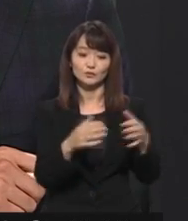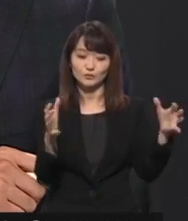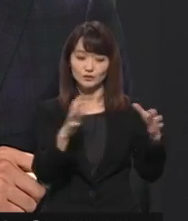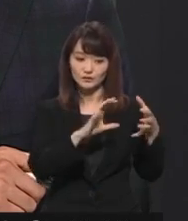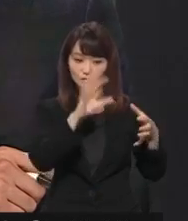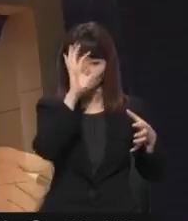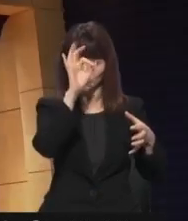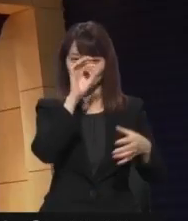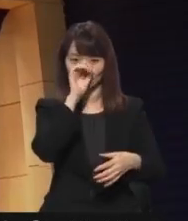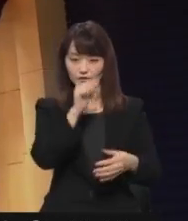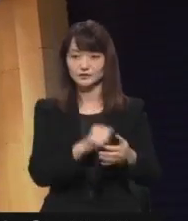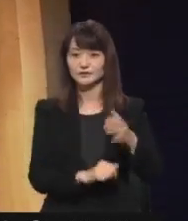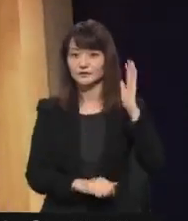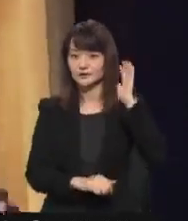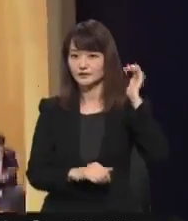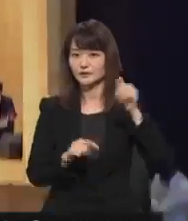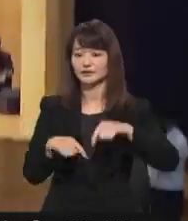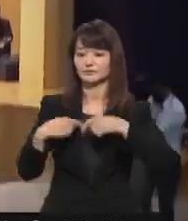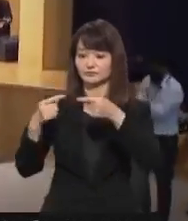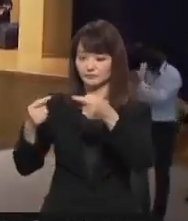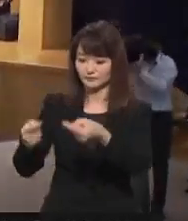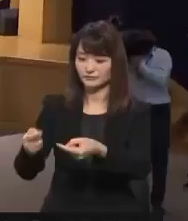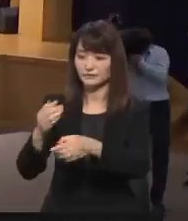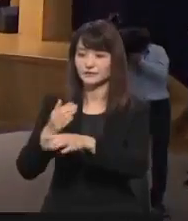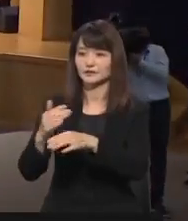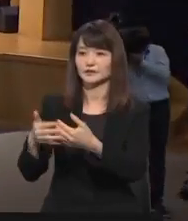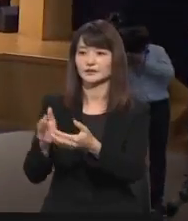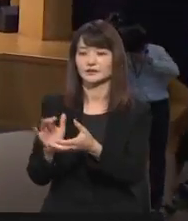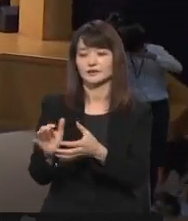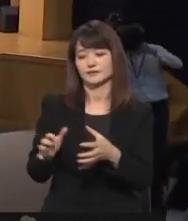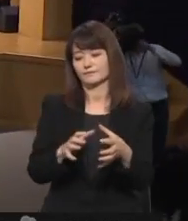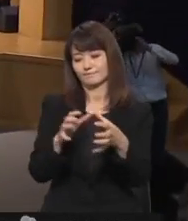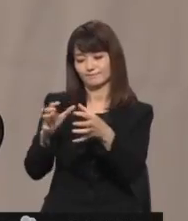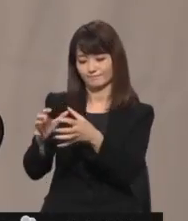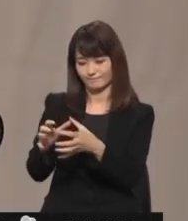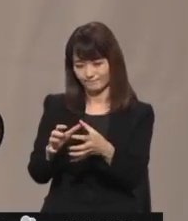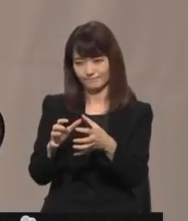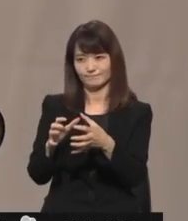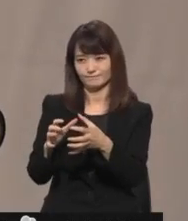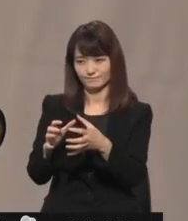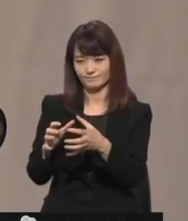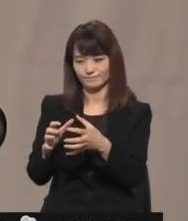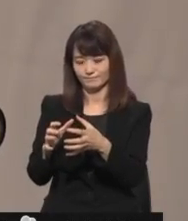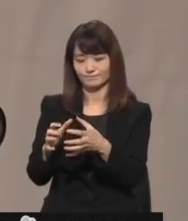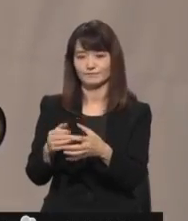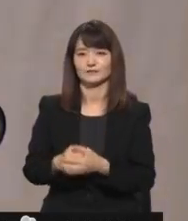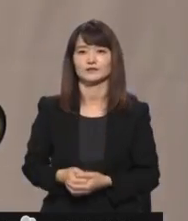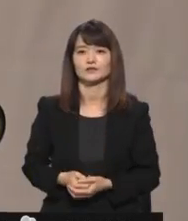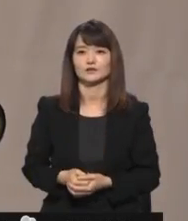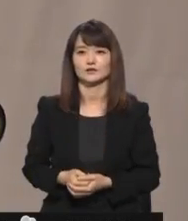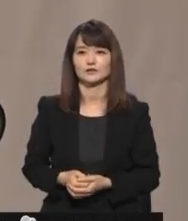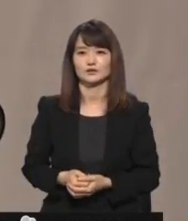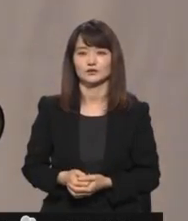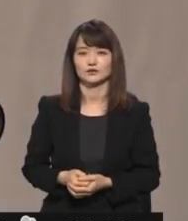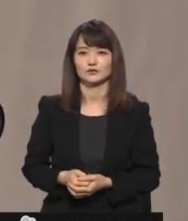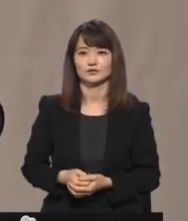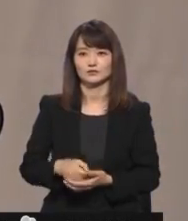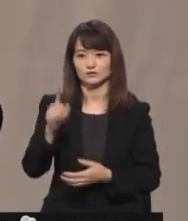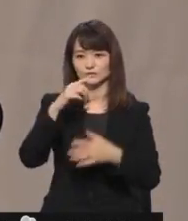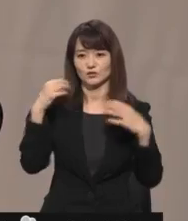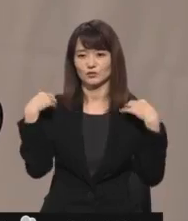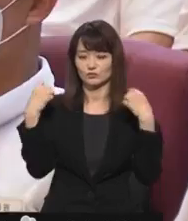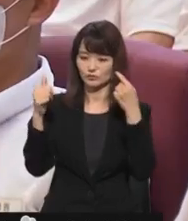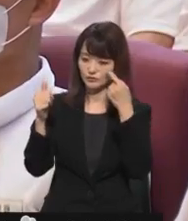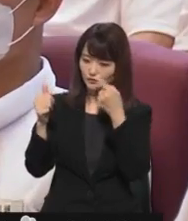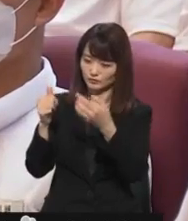대통령들은 오셔서 당의 단합도 를 도모하고 조금 있은 국정감사 시간도 돌아오게 되는데 오늘 저녁쯤 오게 되는 것은